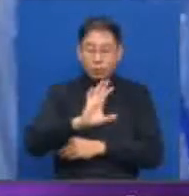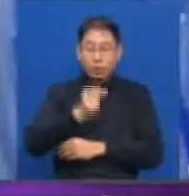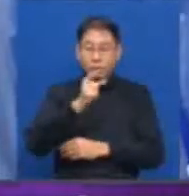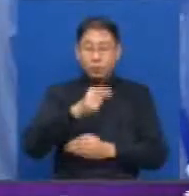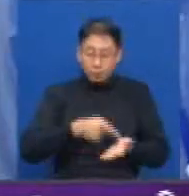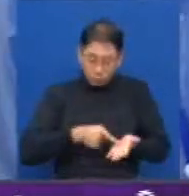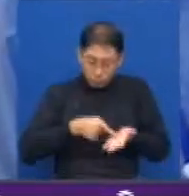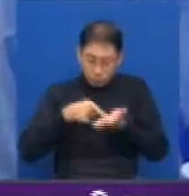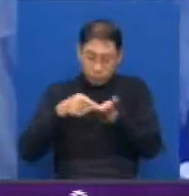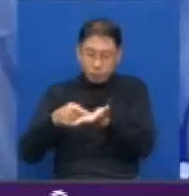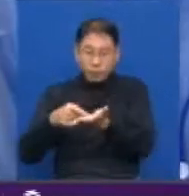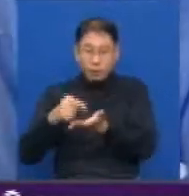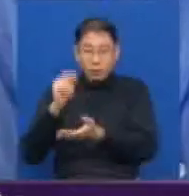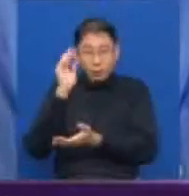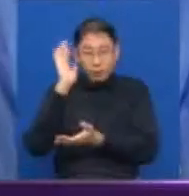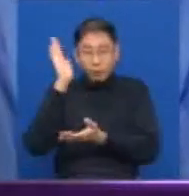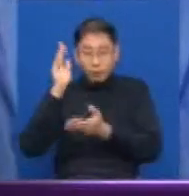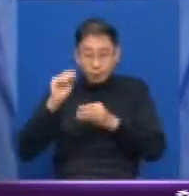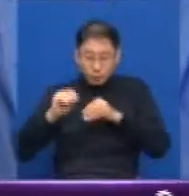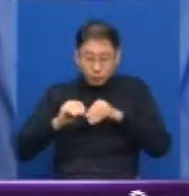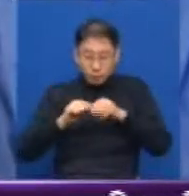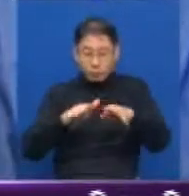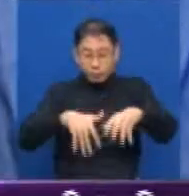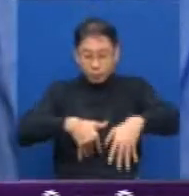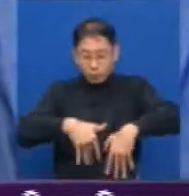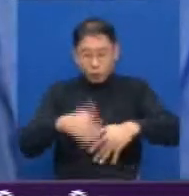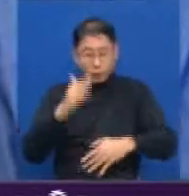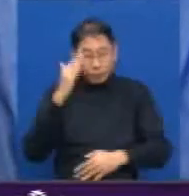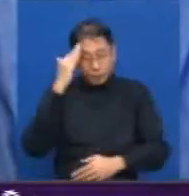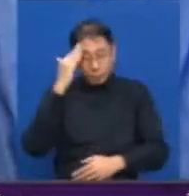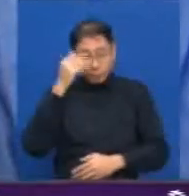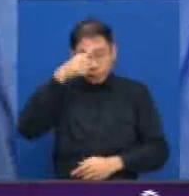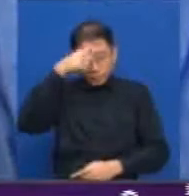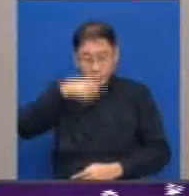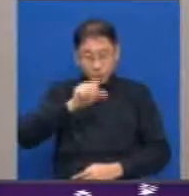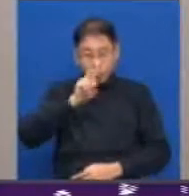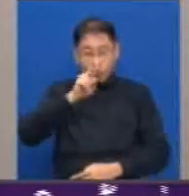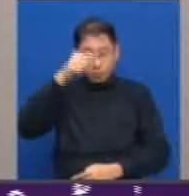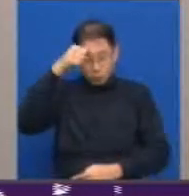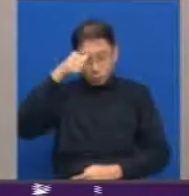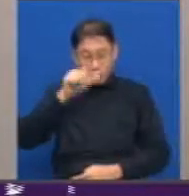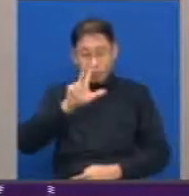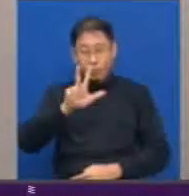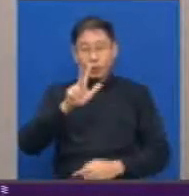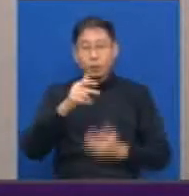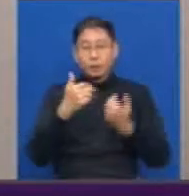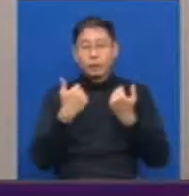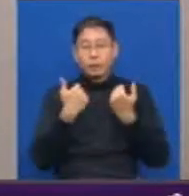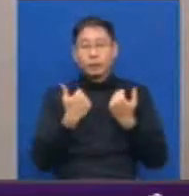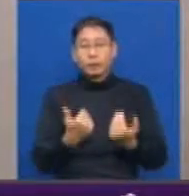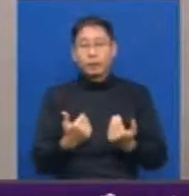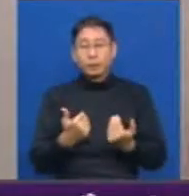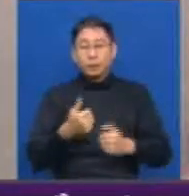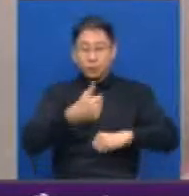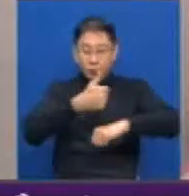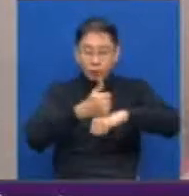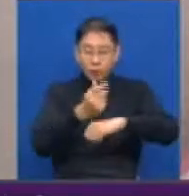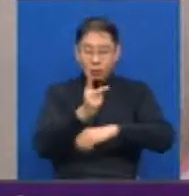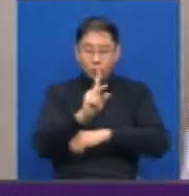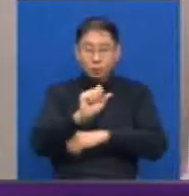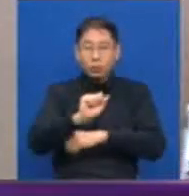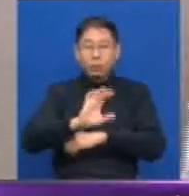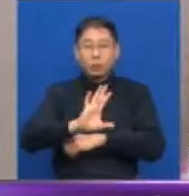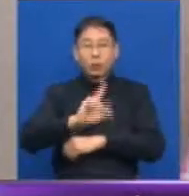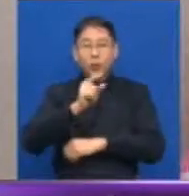รายงานผ่านทางสื่อให้ประชาชนได้รับทราบภายใน 2-3วันนี้ขณะที่หัวหน้าคสชจะชี้แจงความ